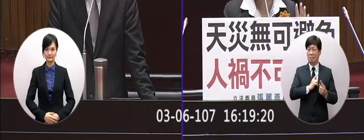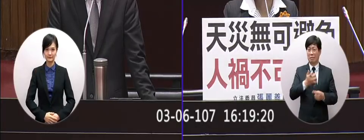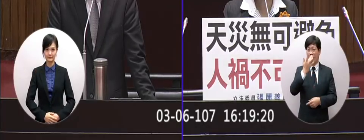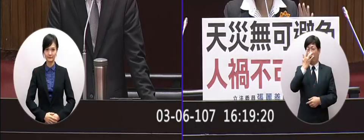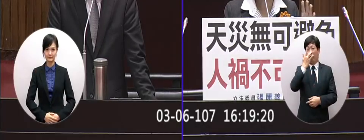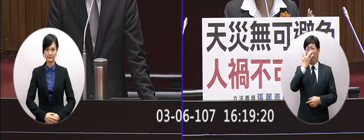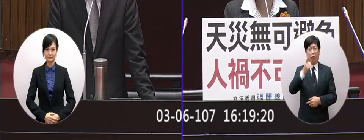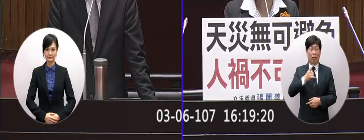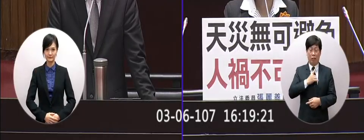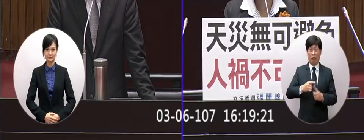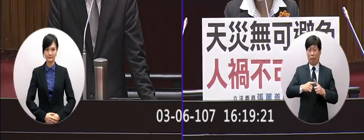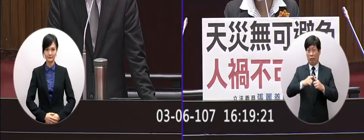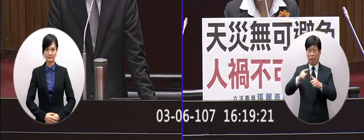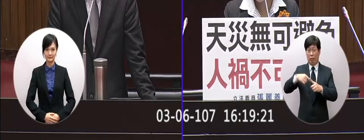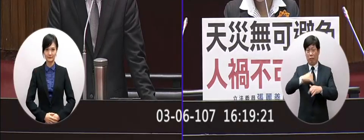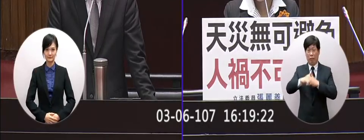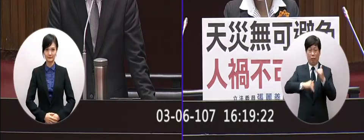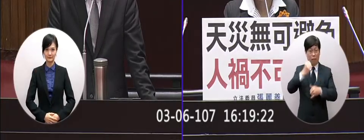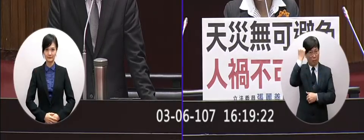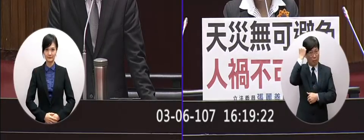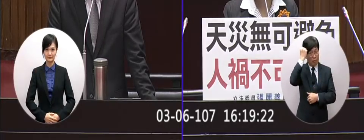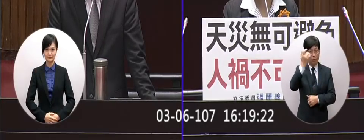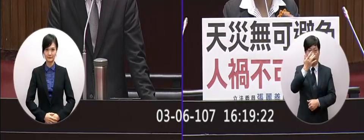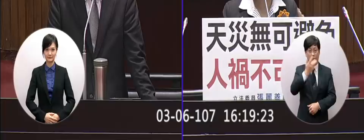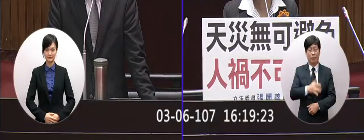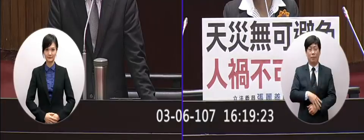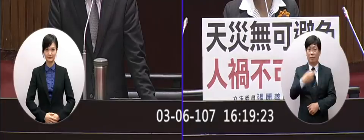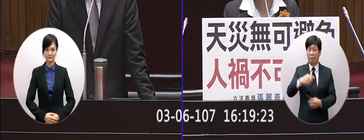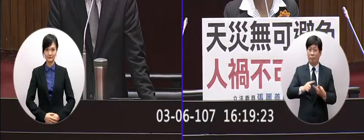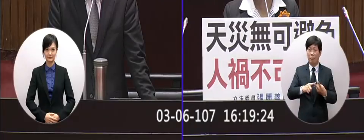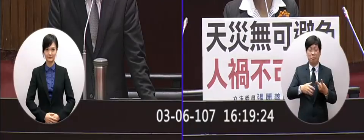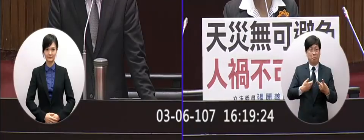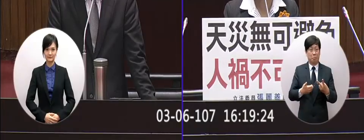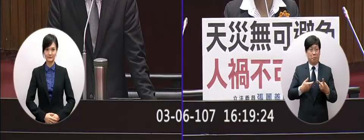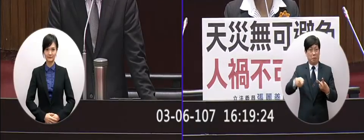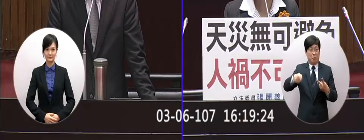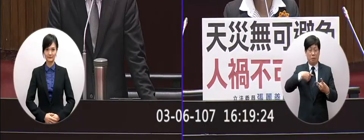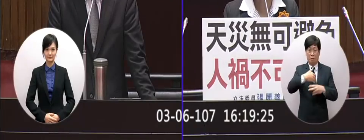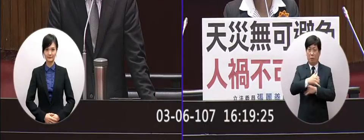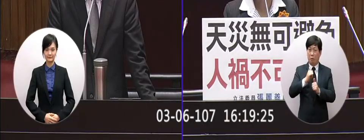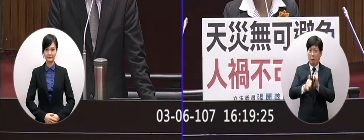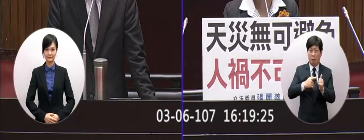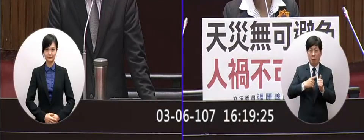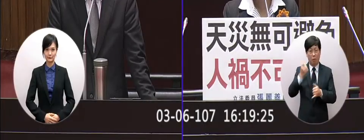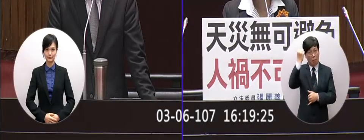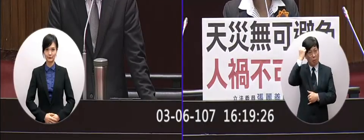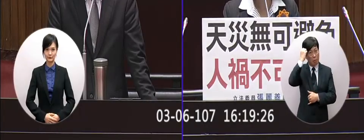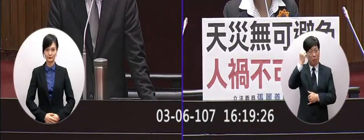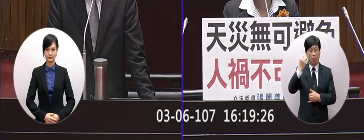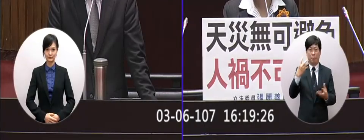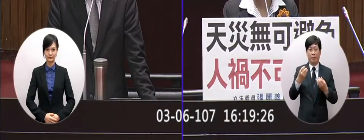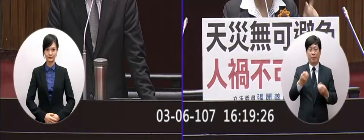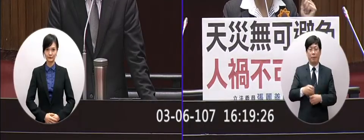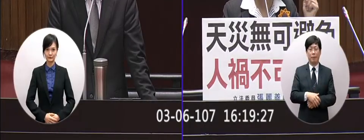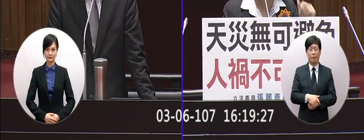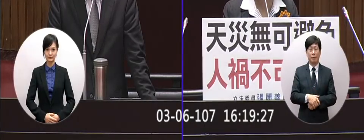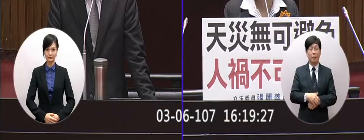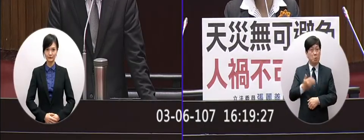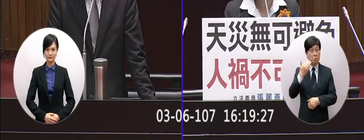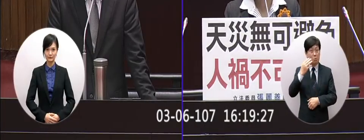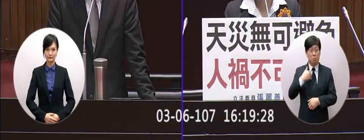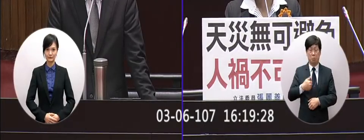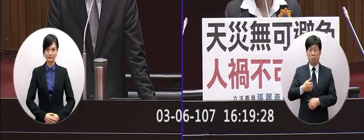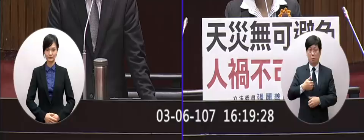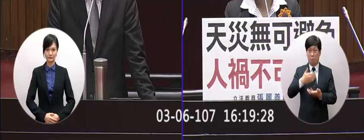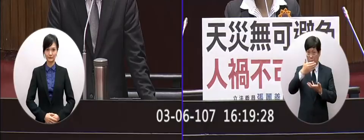本都唔知影人间疾苦啦，吼，啊嘛唔知影吼乡亲的艰苦啦。所以呢，食米唔知